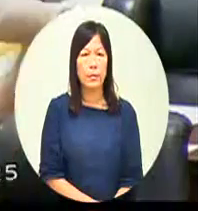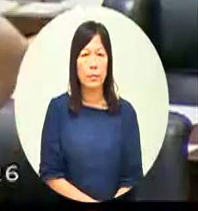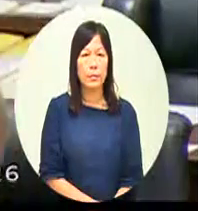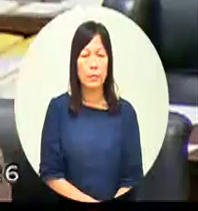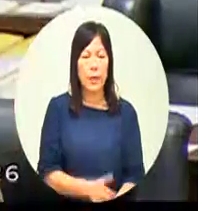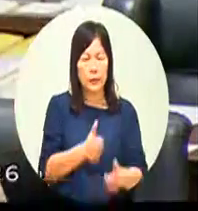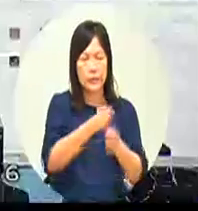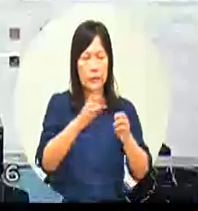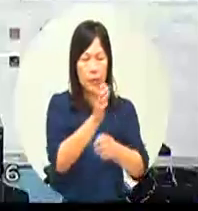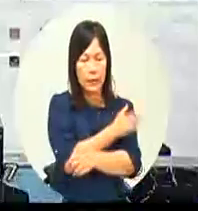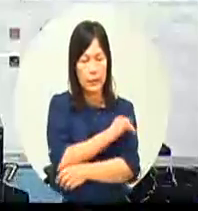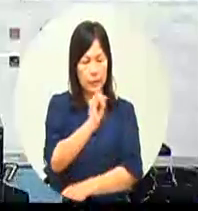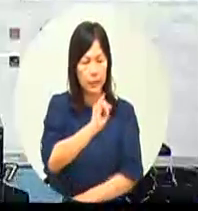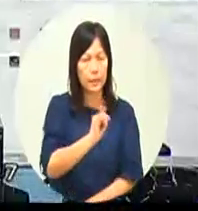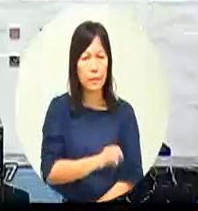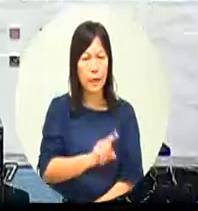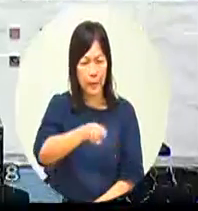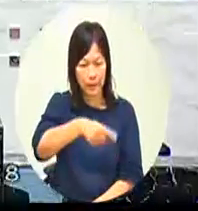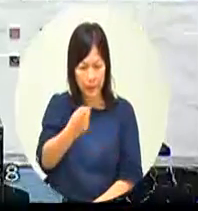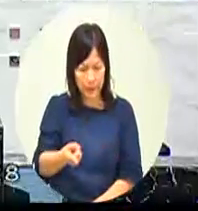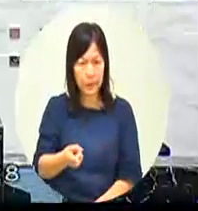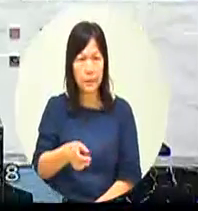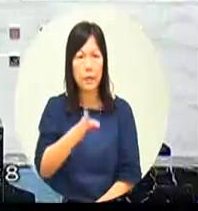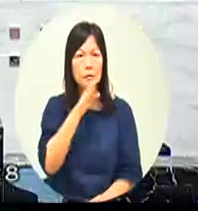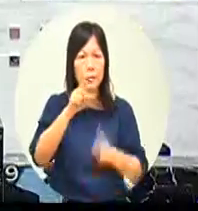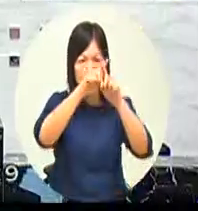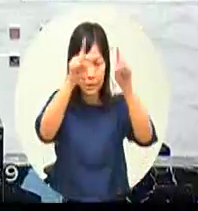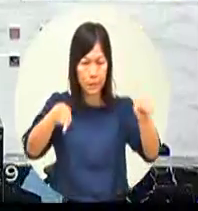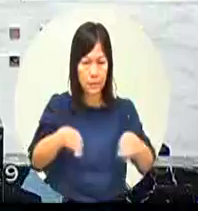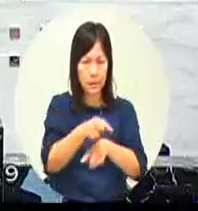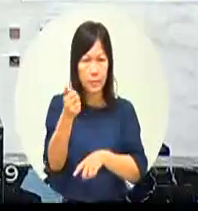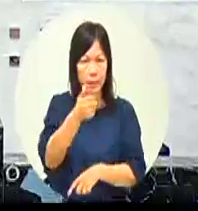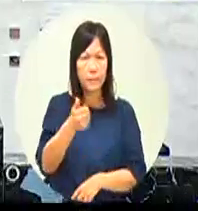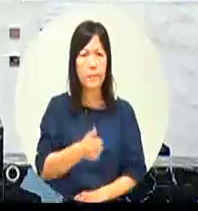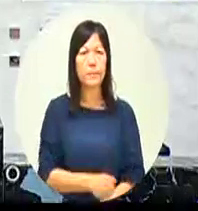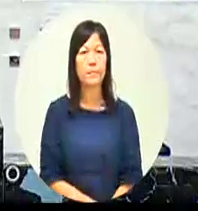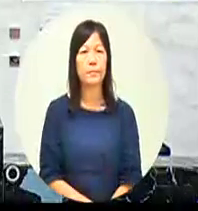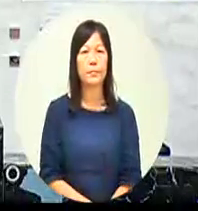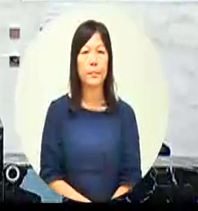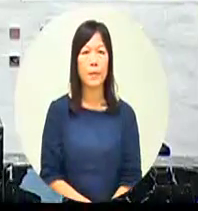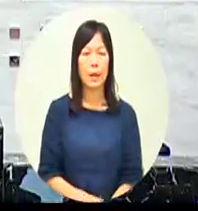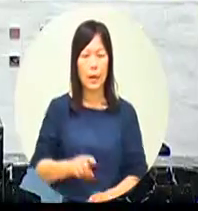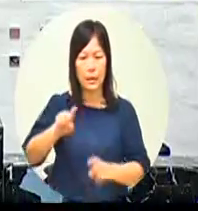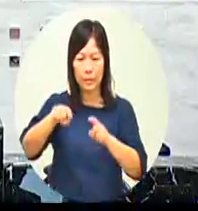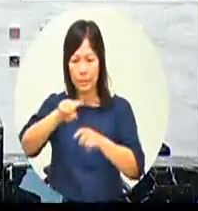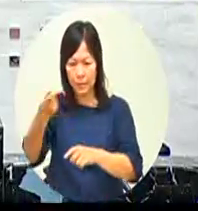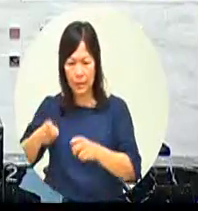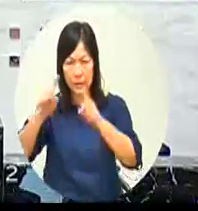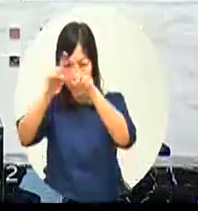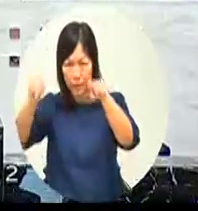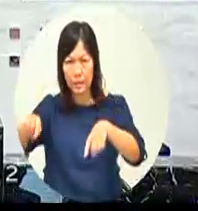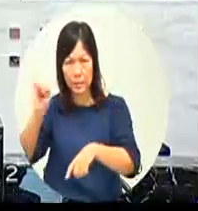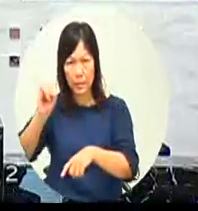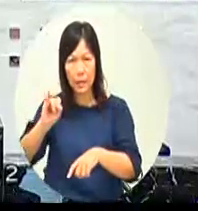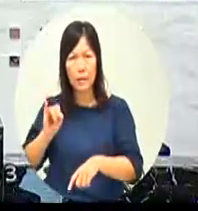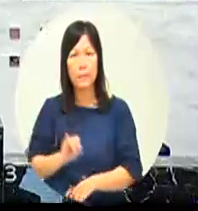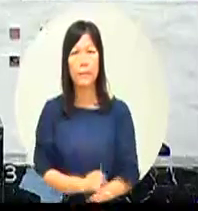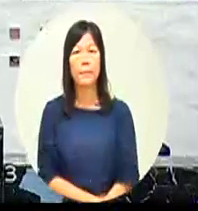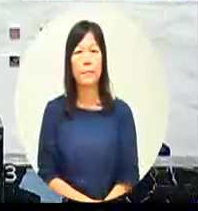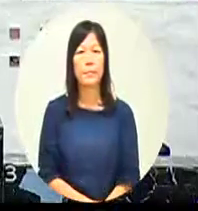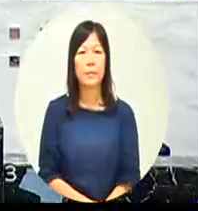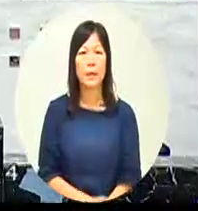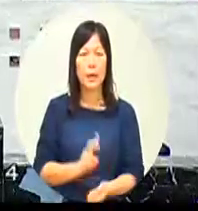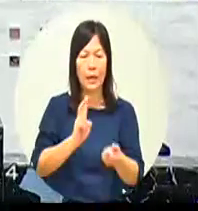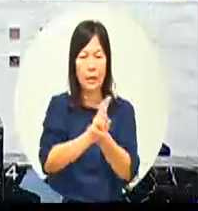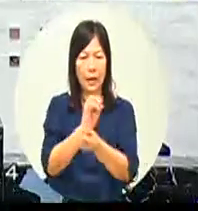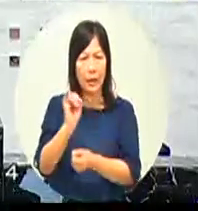好，谢谢陈丽娜议员。接着是张丰腾议员、周林文议员、林盈荣